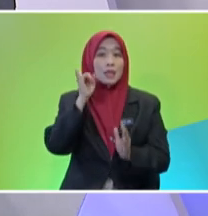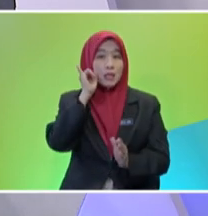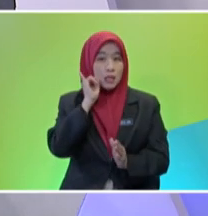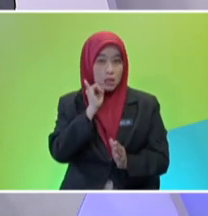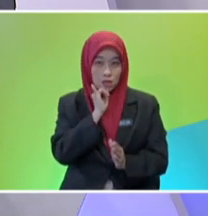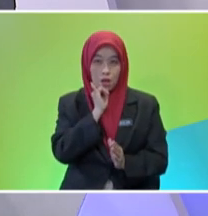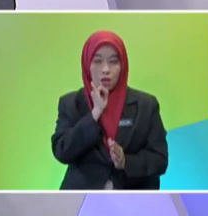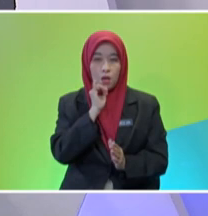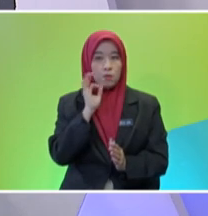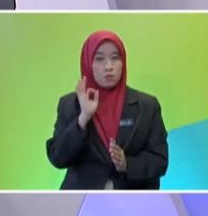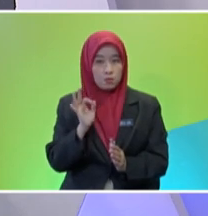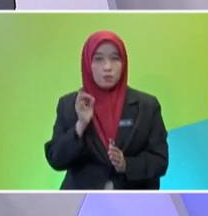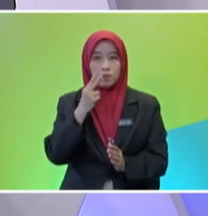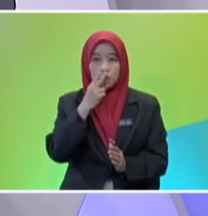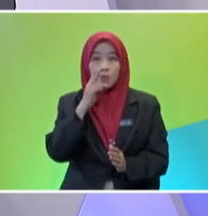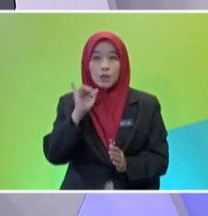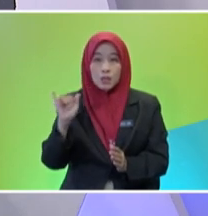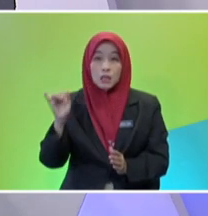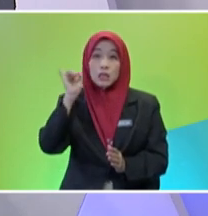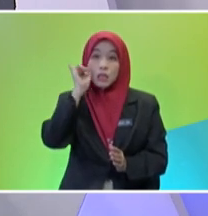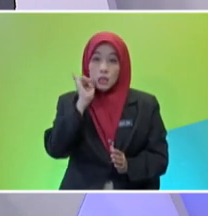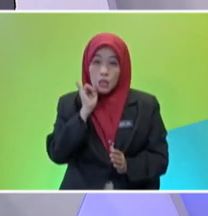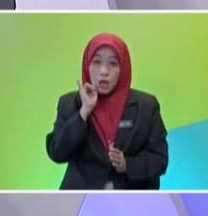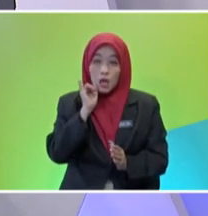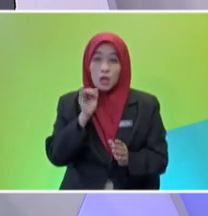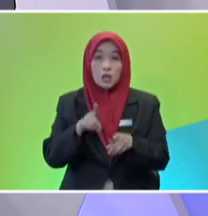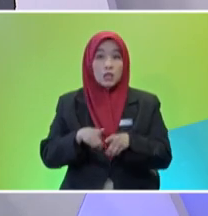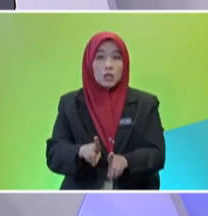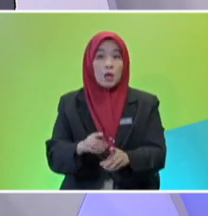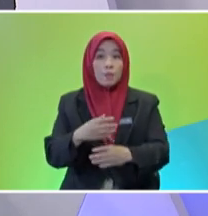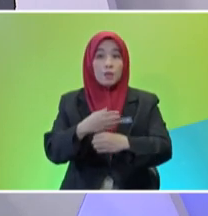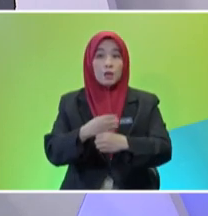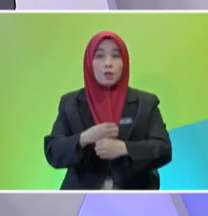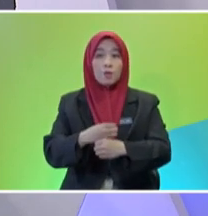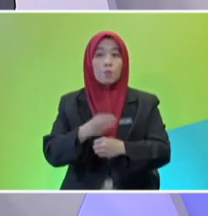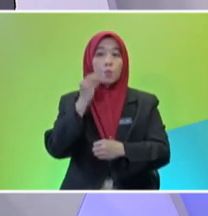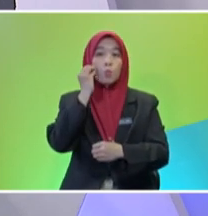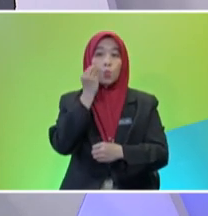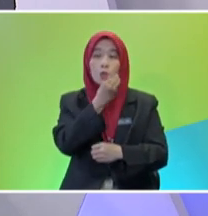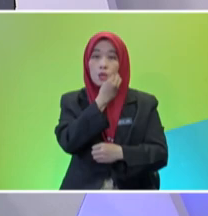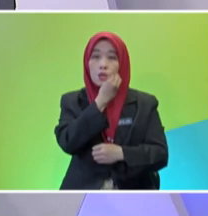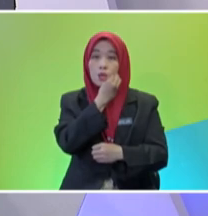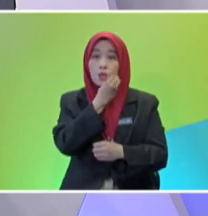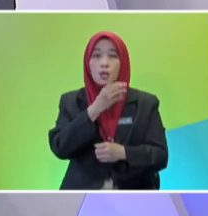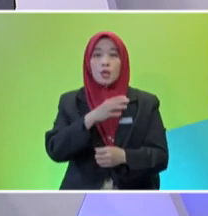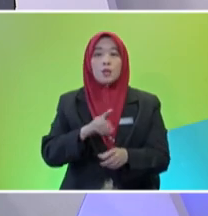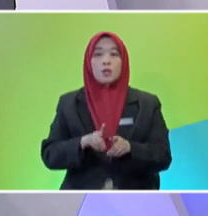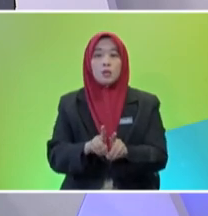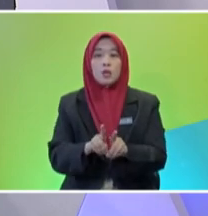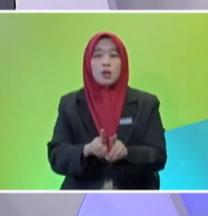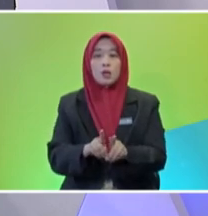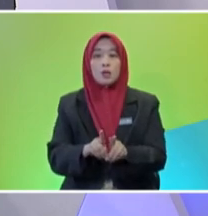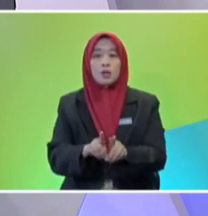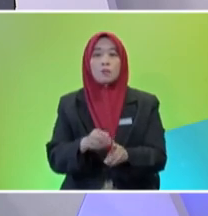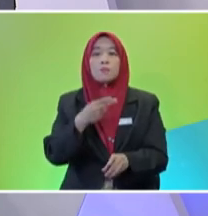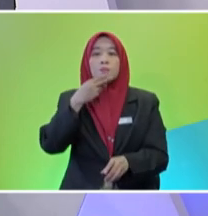Okey. Nampaknya Isha tengah pegang bunga dan dia macam tengah menghidu. Cuba Irfan